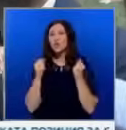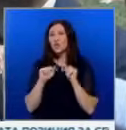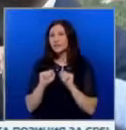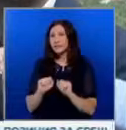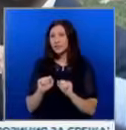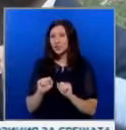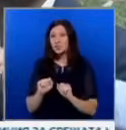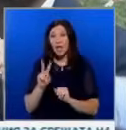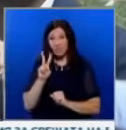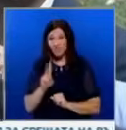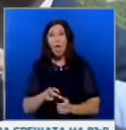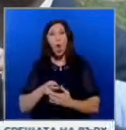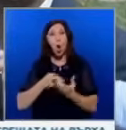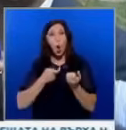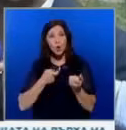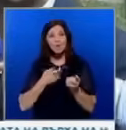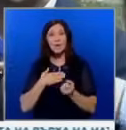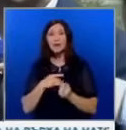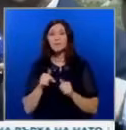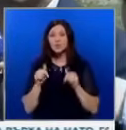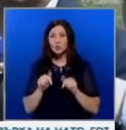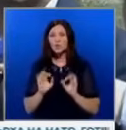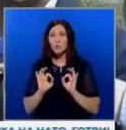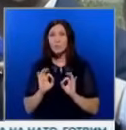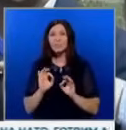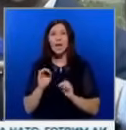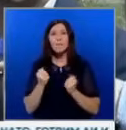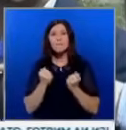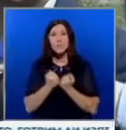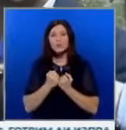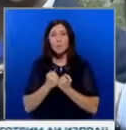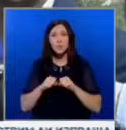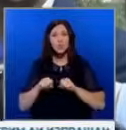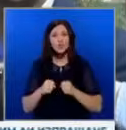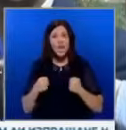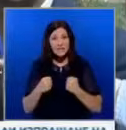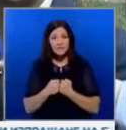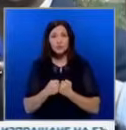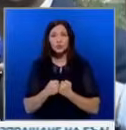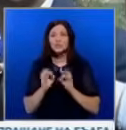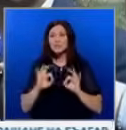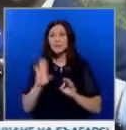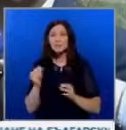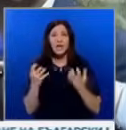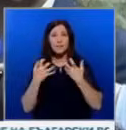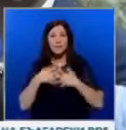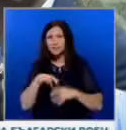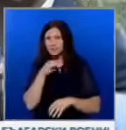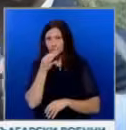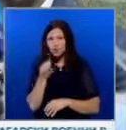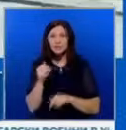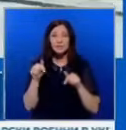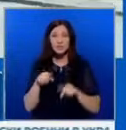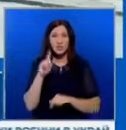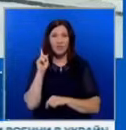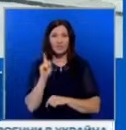2 оръжия има към настоящия момент на местопроизшествието и изясняваме целият механизъм на случилото се в днешния